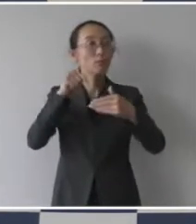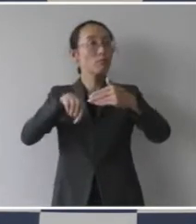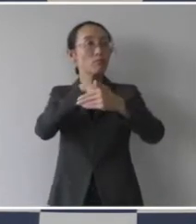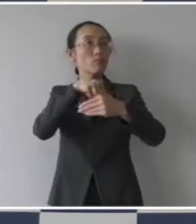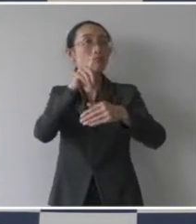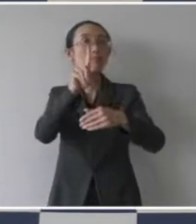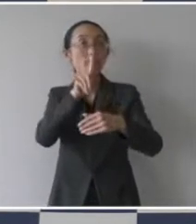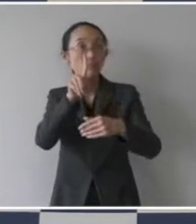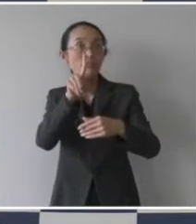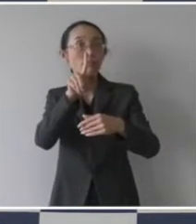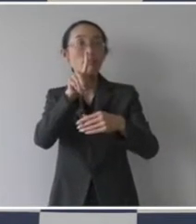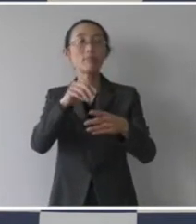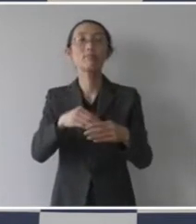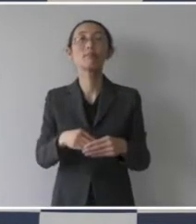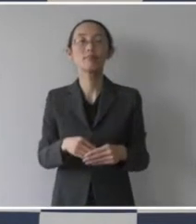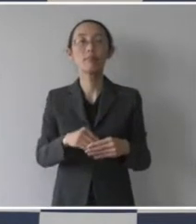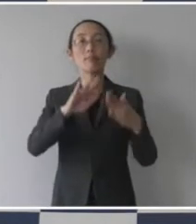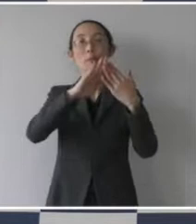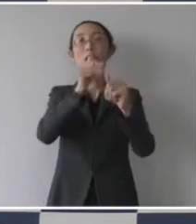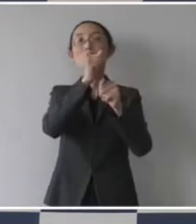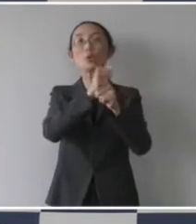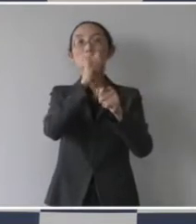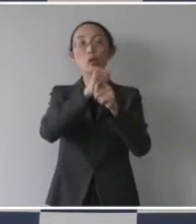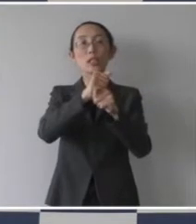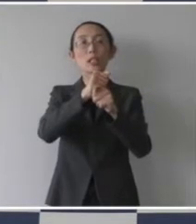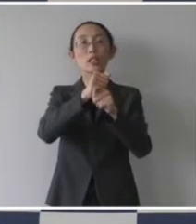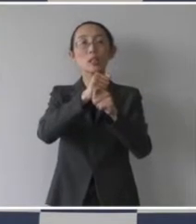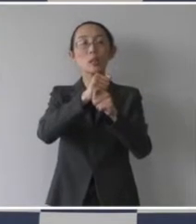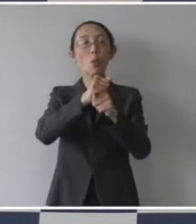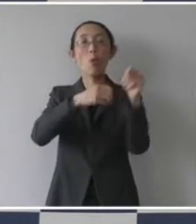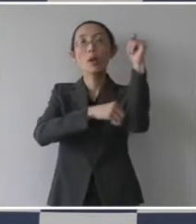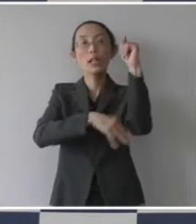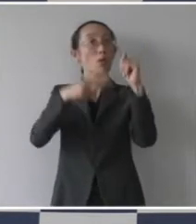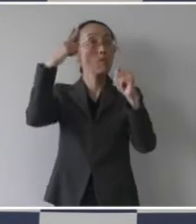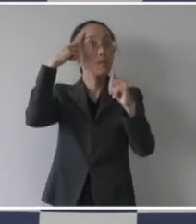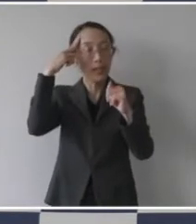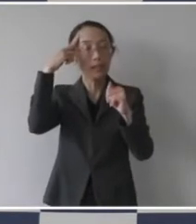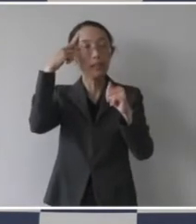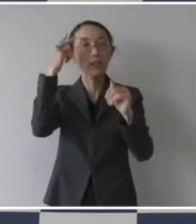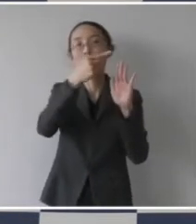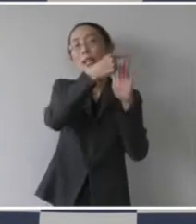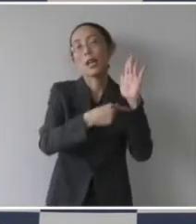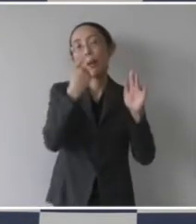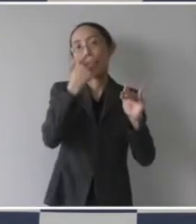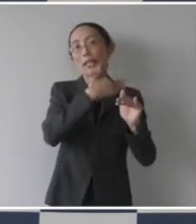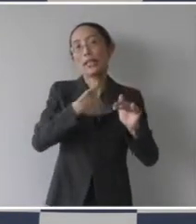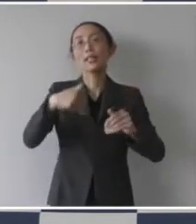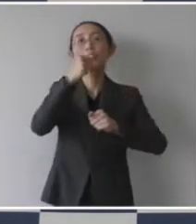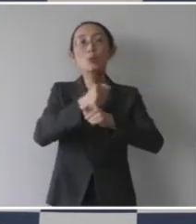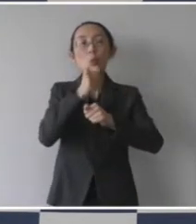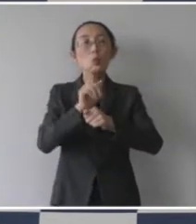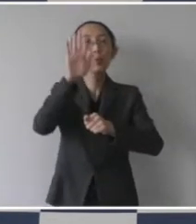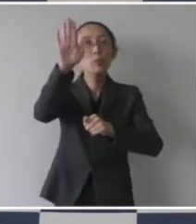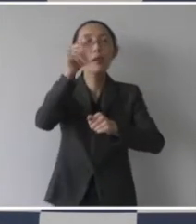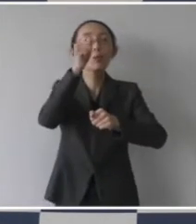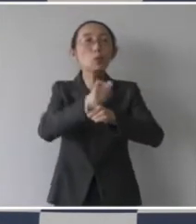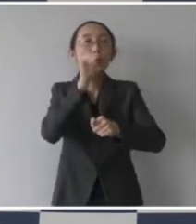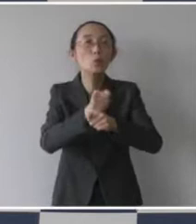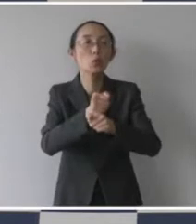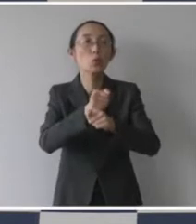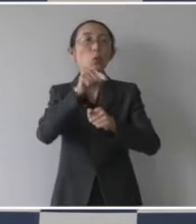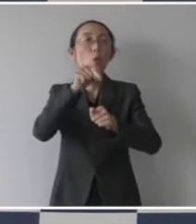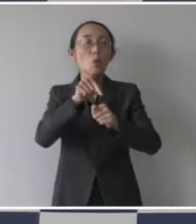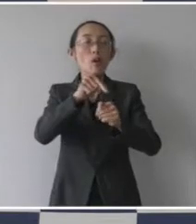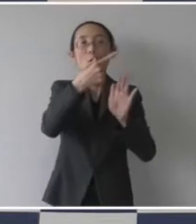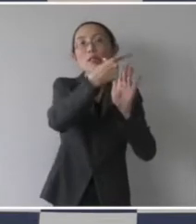画はまちづくりの理念であります私たちが作る、未来を作るということを、基本に据えまして